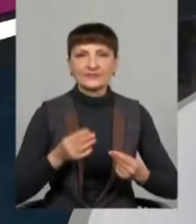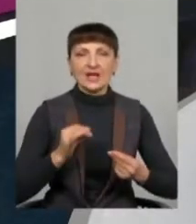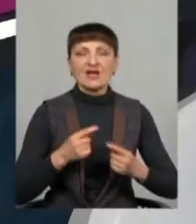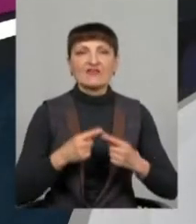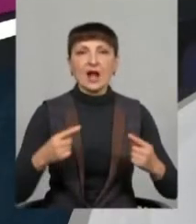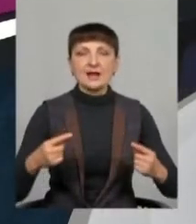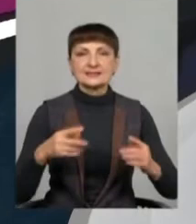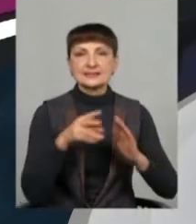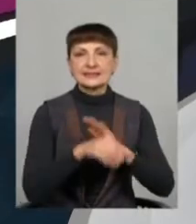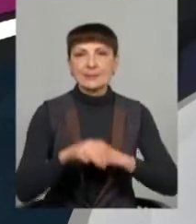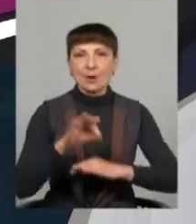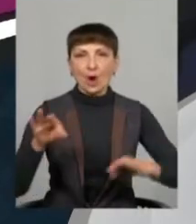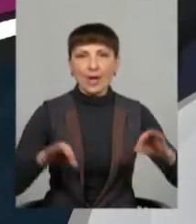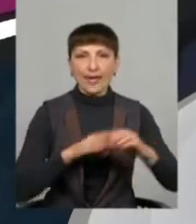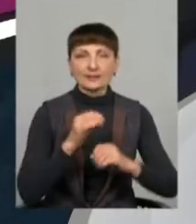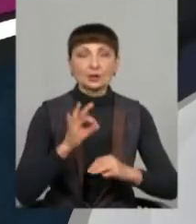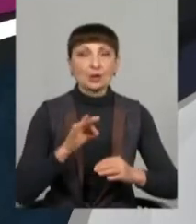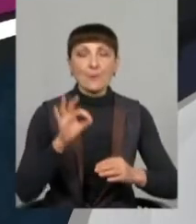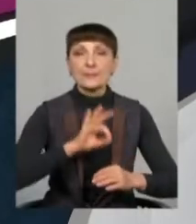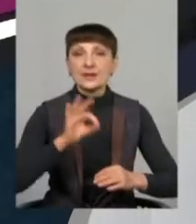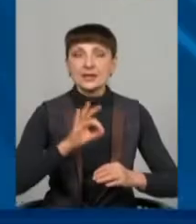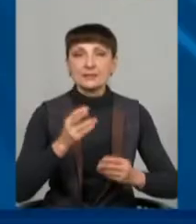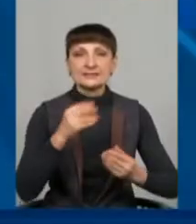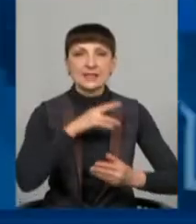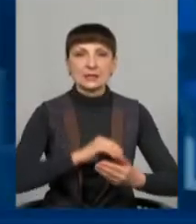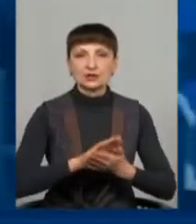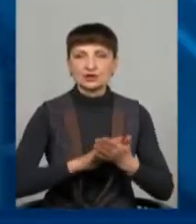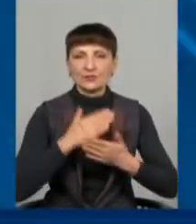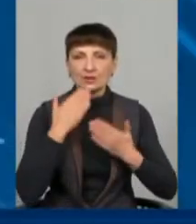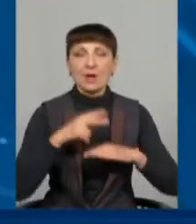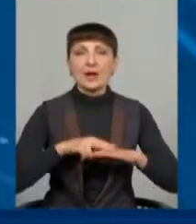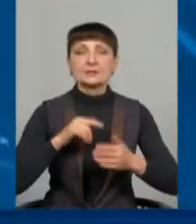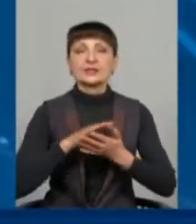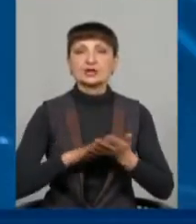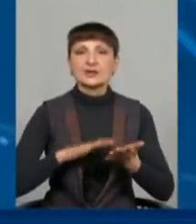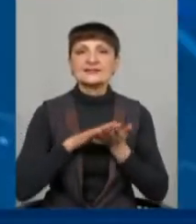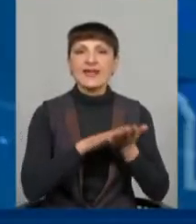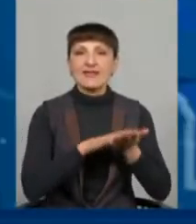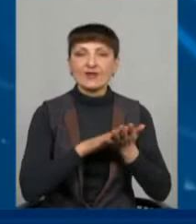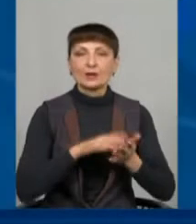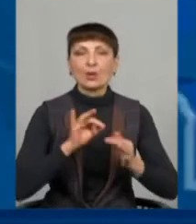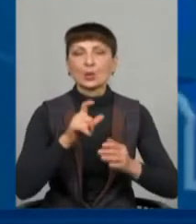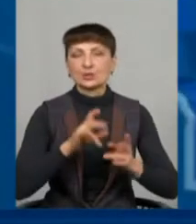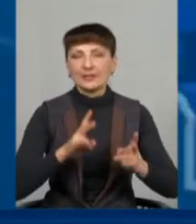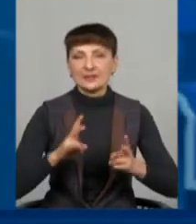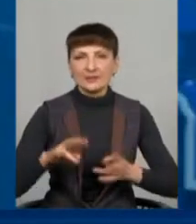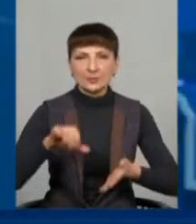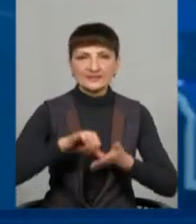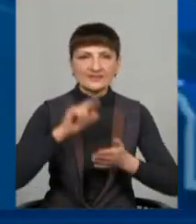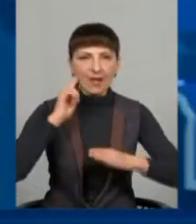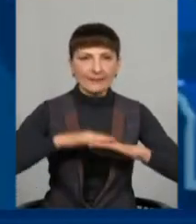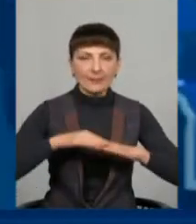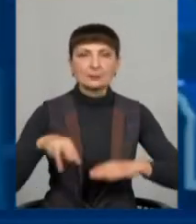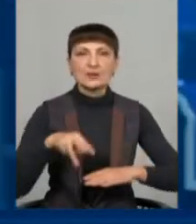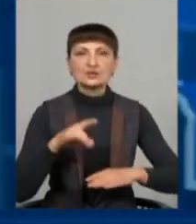разные инвестпроекты, но в результате ни прибыли, ни денег. В полицию продолжает поступать заявление от потерпевших. Представители акимата